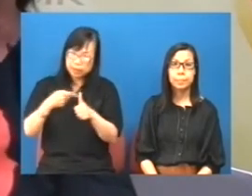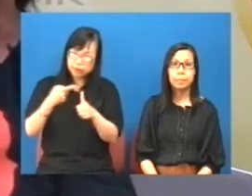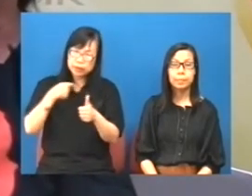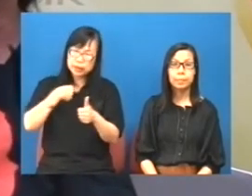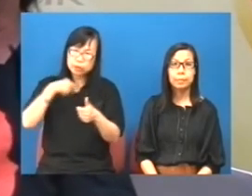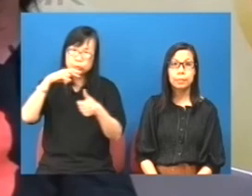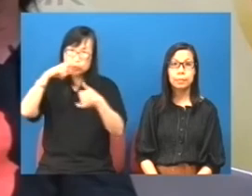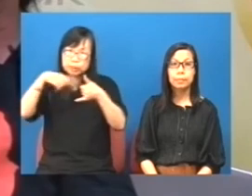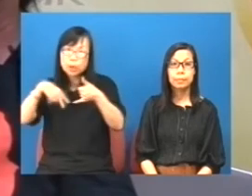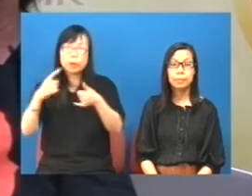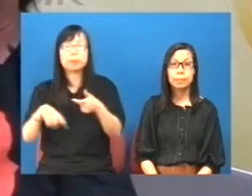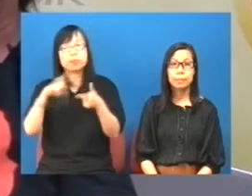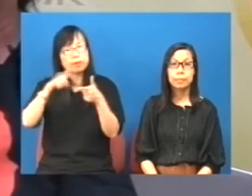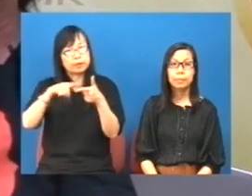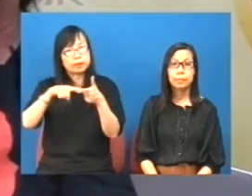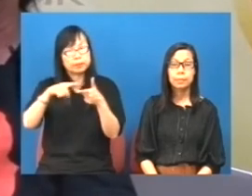第二個就是